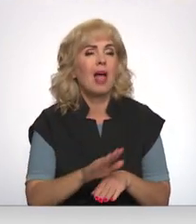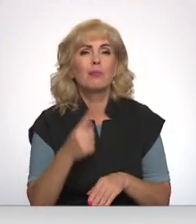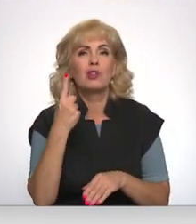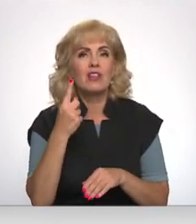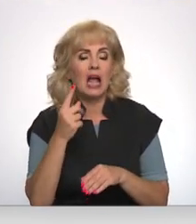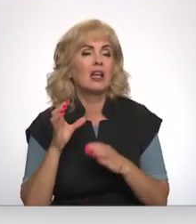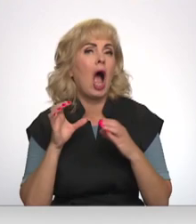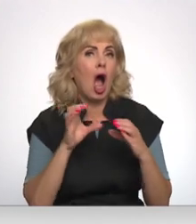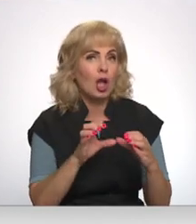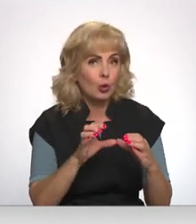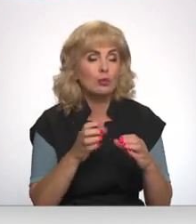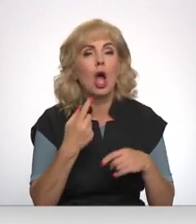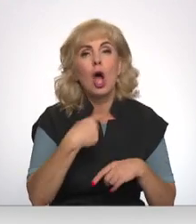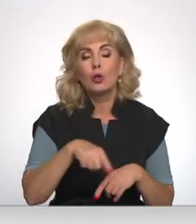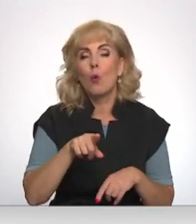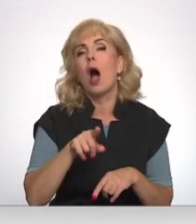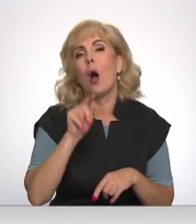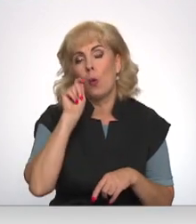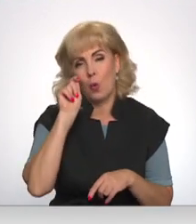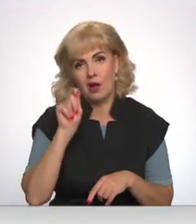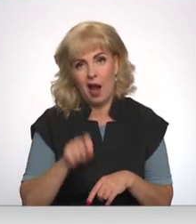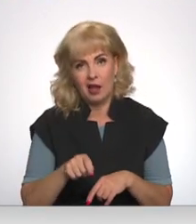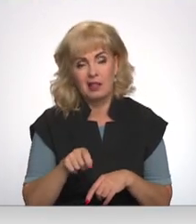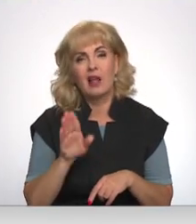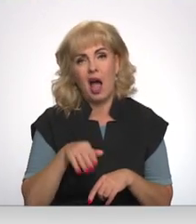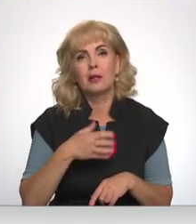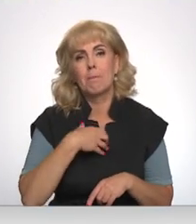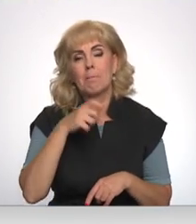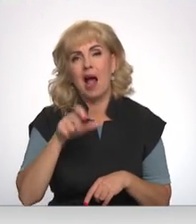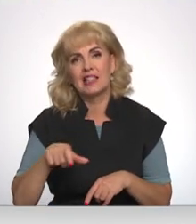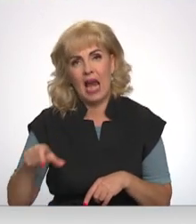autobus ar pacientiem no Ukrainas. Dāvids Frenefelds, Ivor Žepickis, Latvijas televīzija.